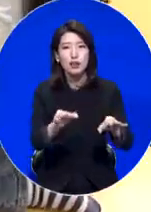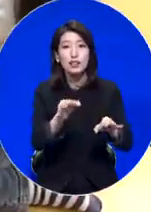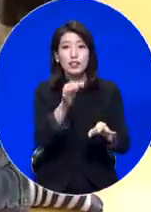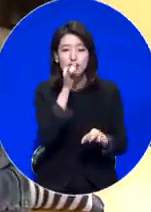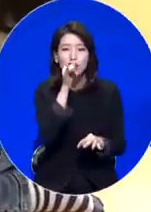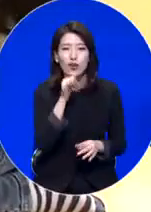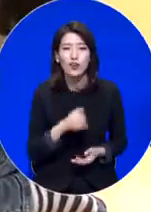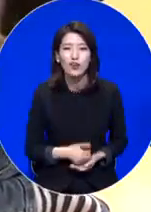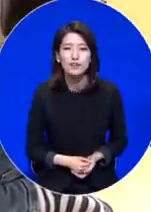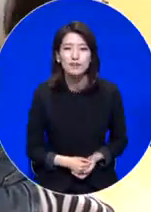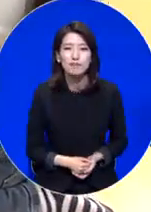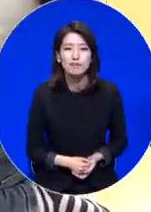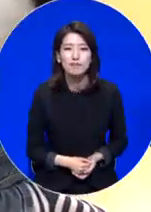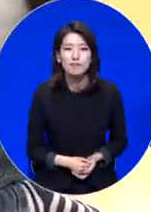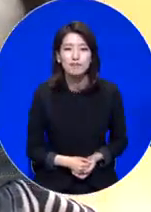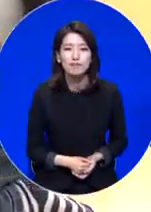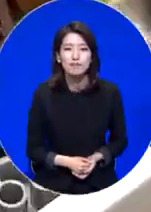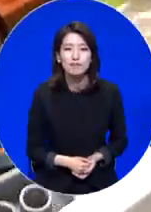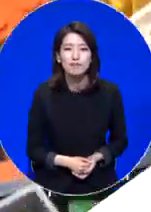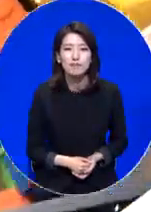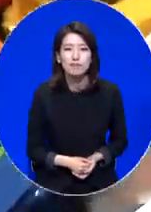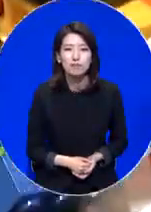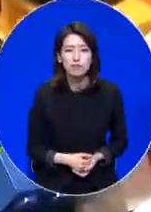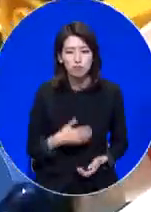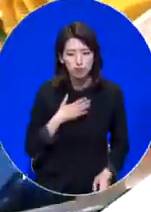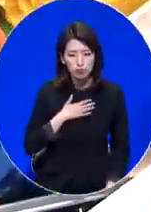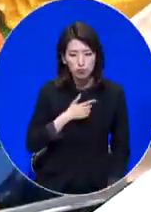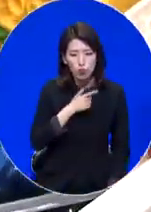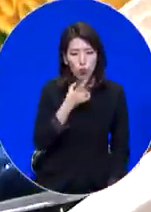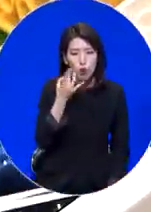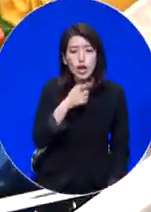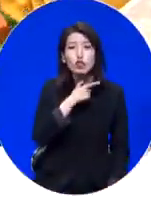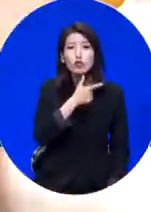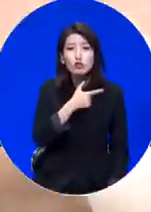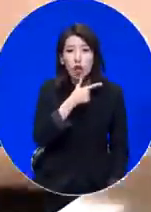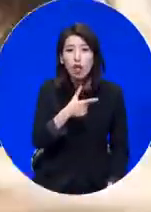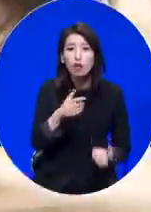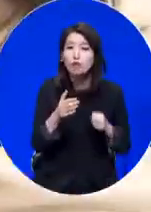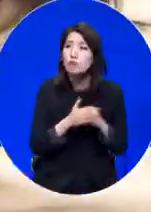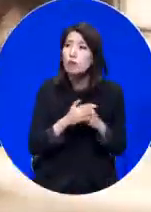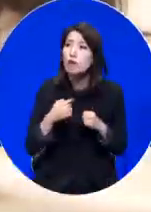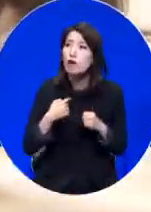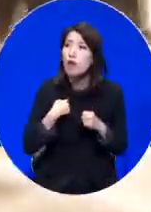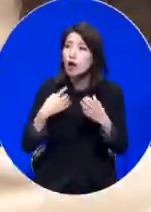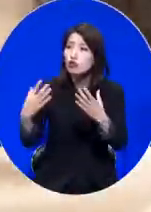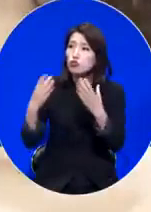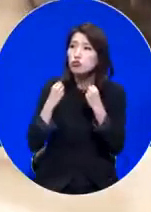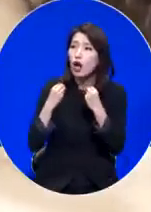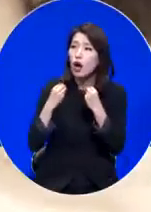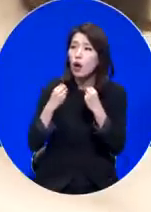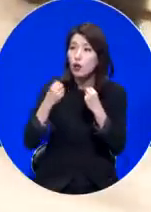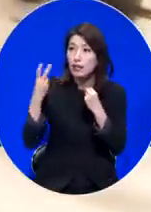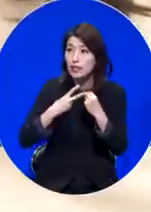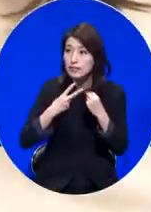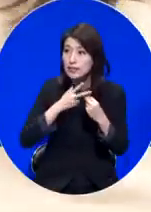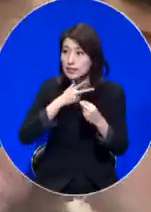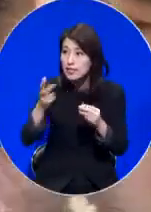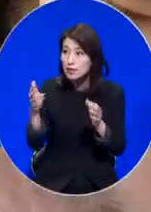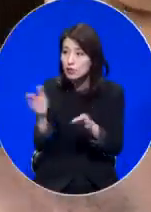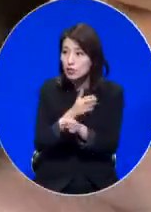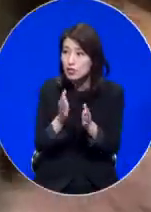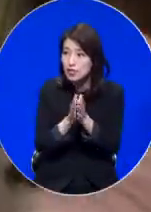만 6세 생일이 지나 기존의 아동수당 지급이 중단됐던 40만여 명이 다시 수당을 받을 수 있게